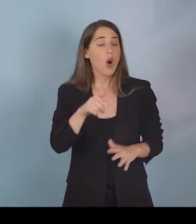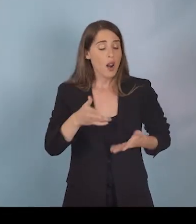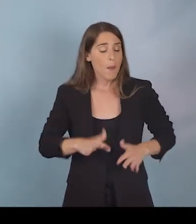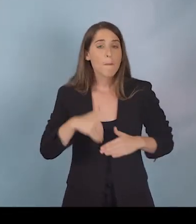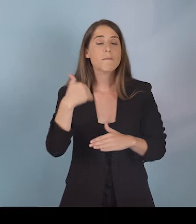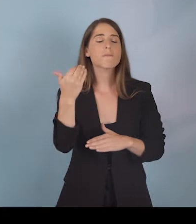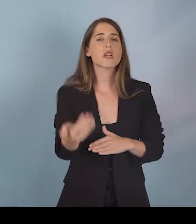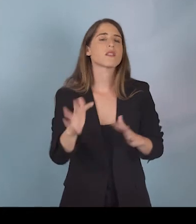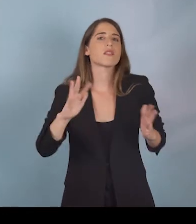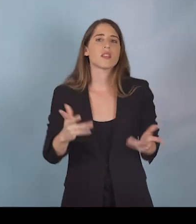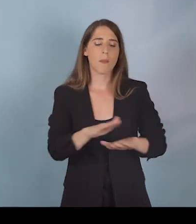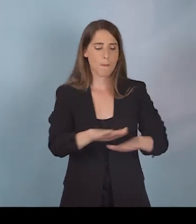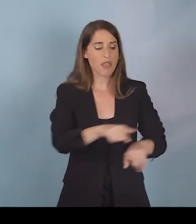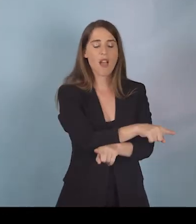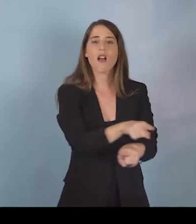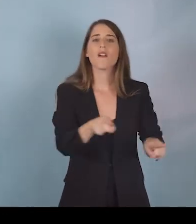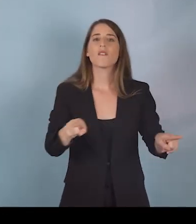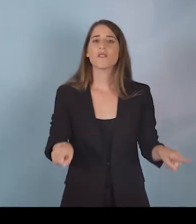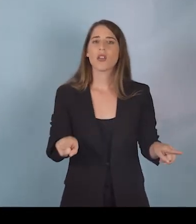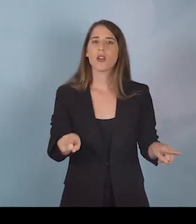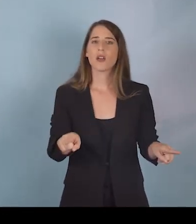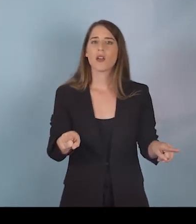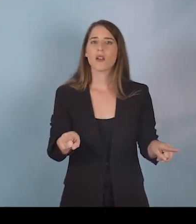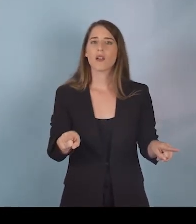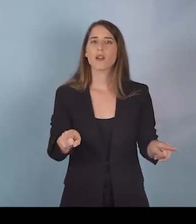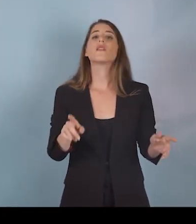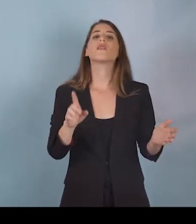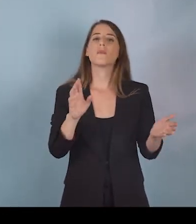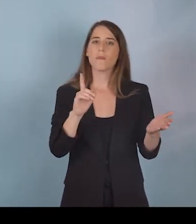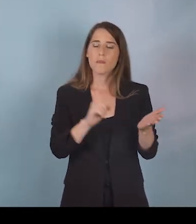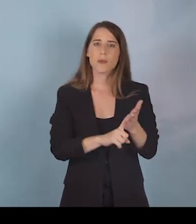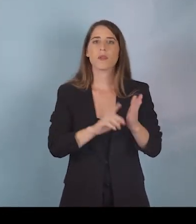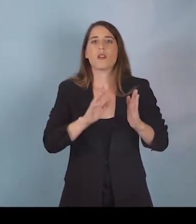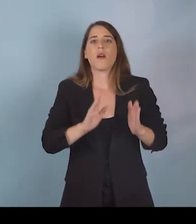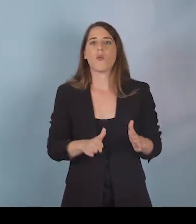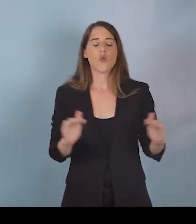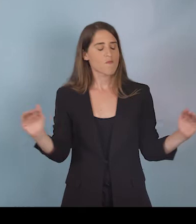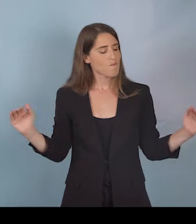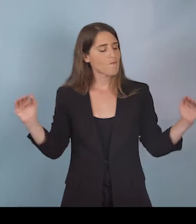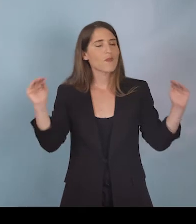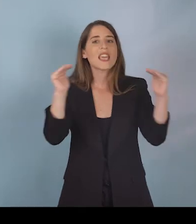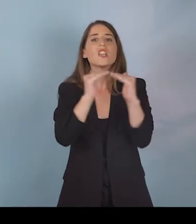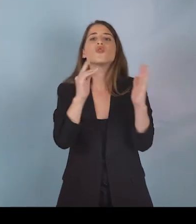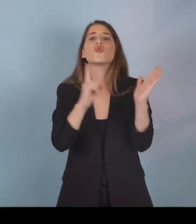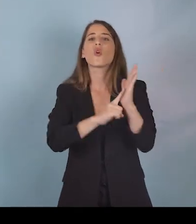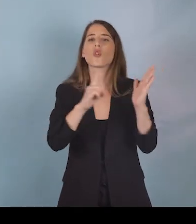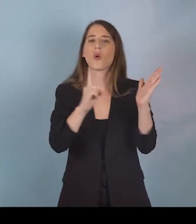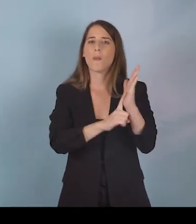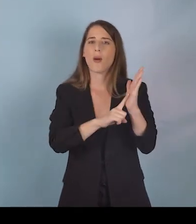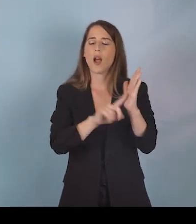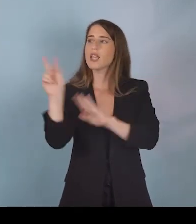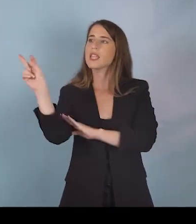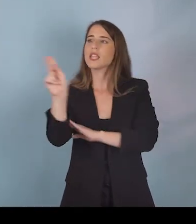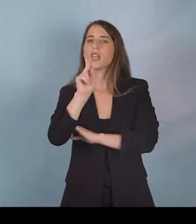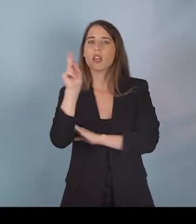είναι τα παιδιά μας να βρεθούν να είναι ισόνομα σε μια κοινωνία